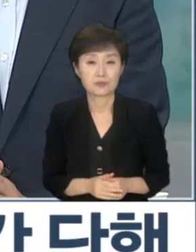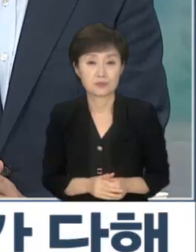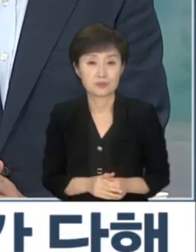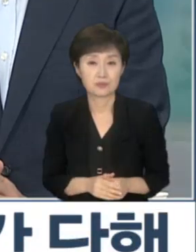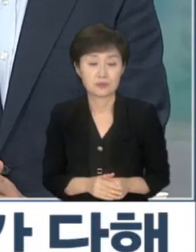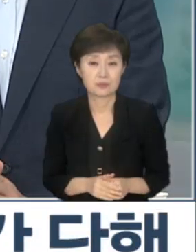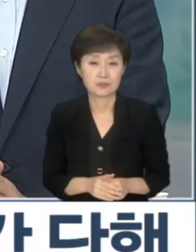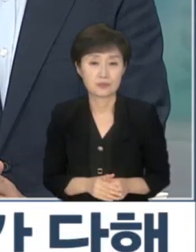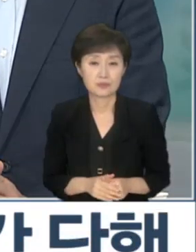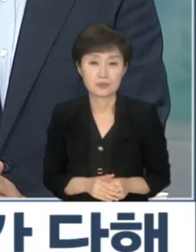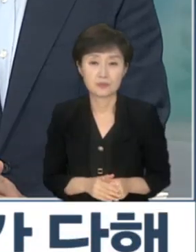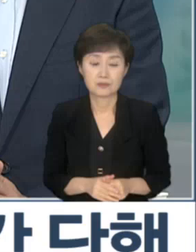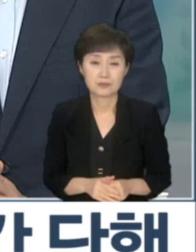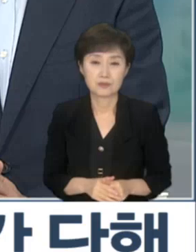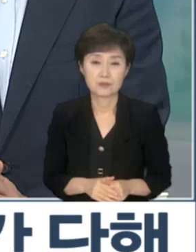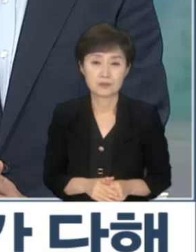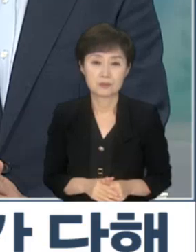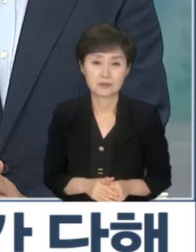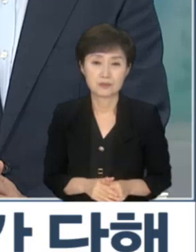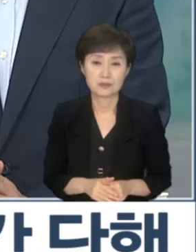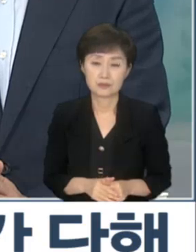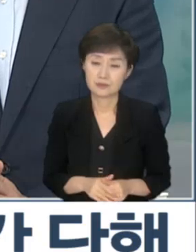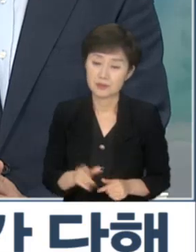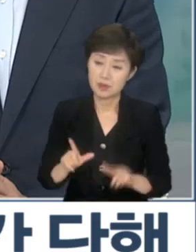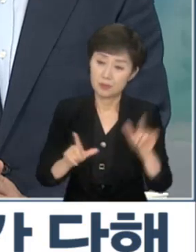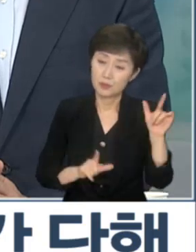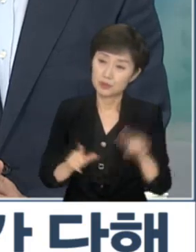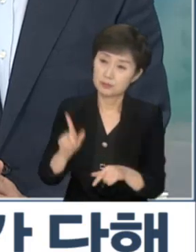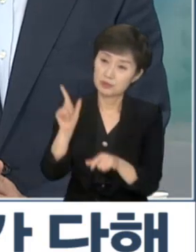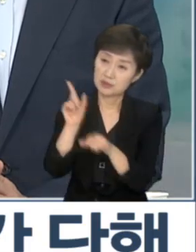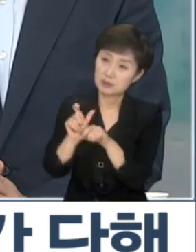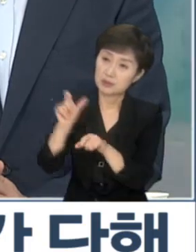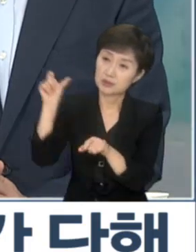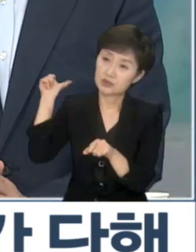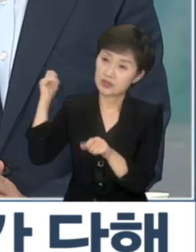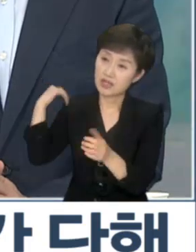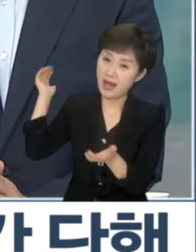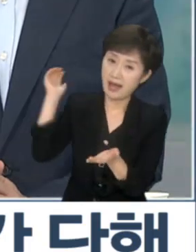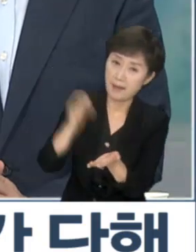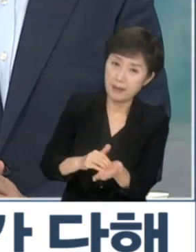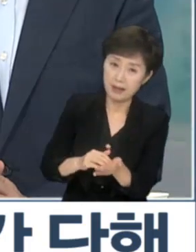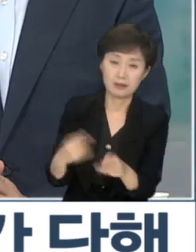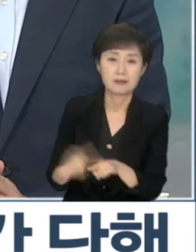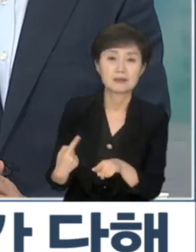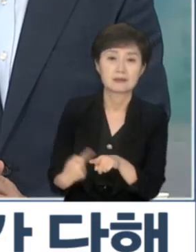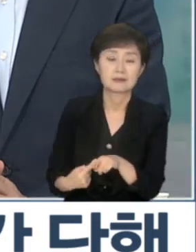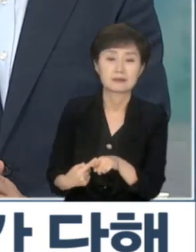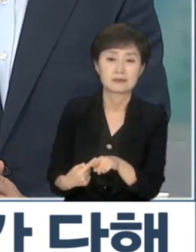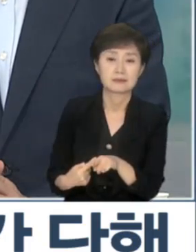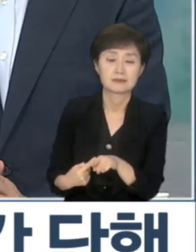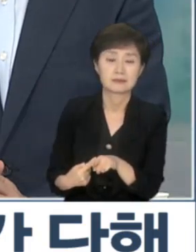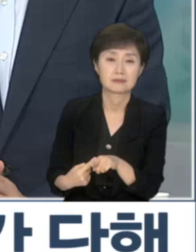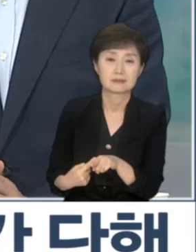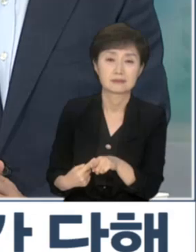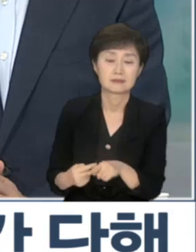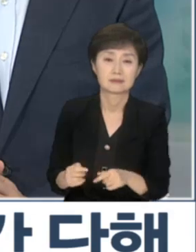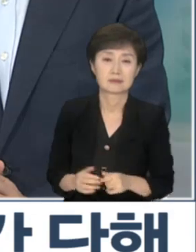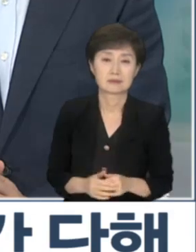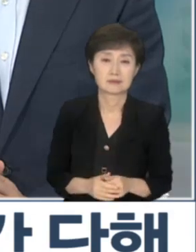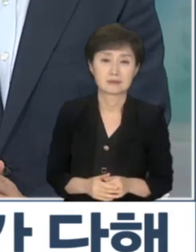대담해요 15년 전 대한민국으로 돌아갔다라고 생각해요 어